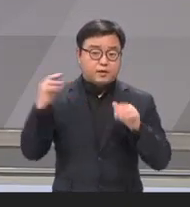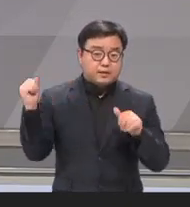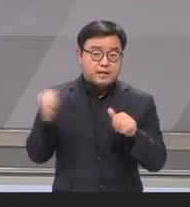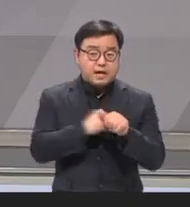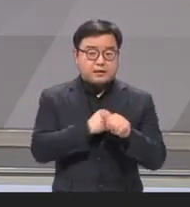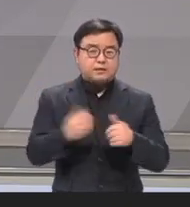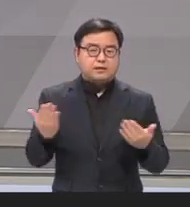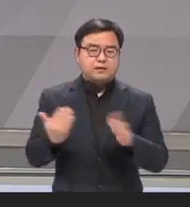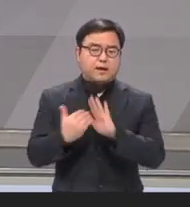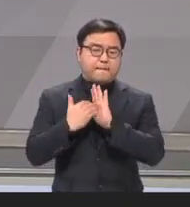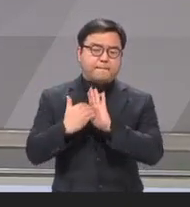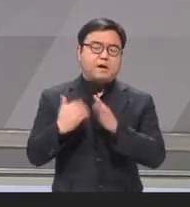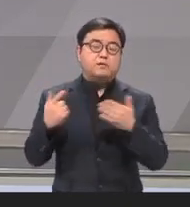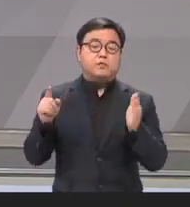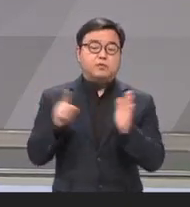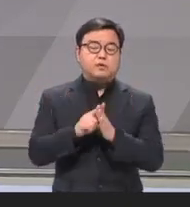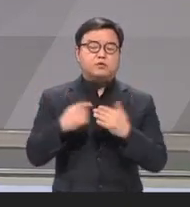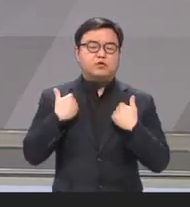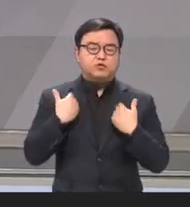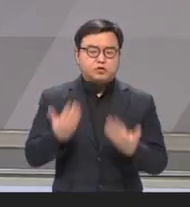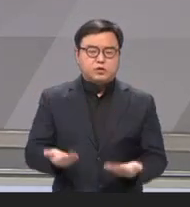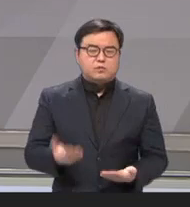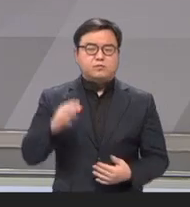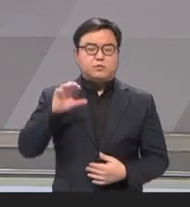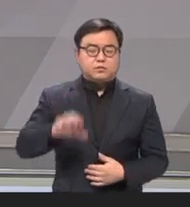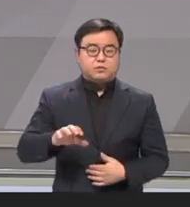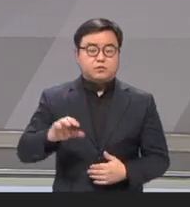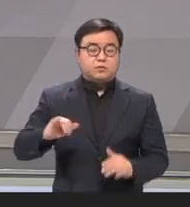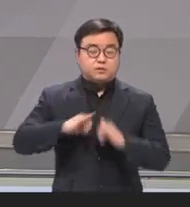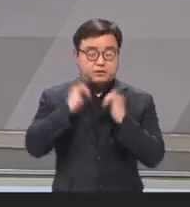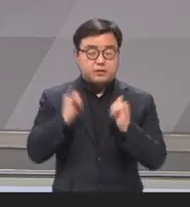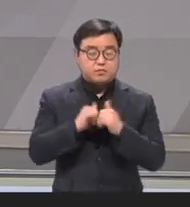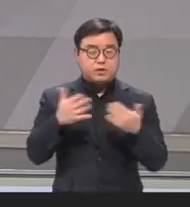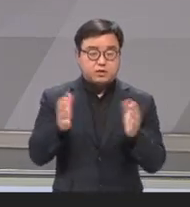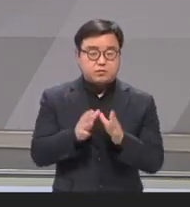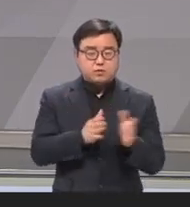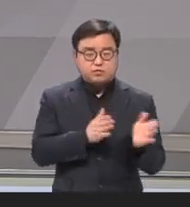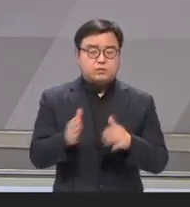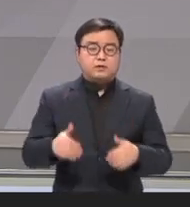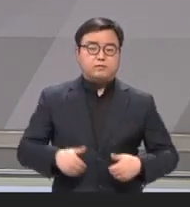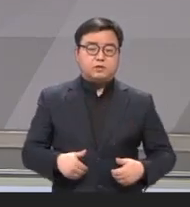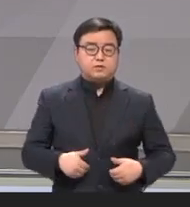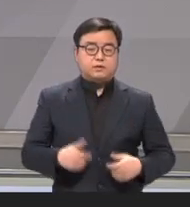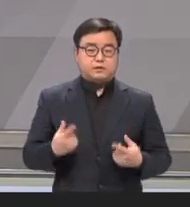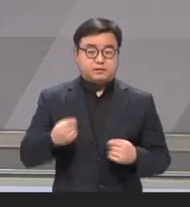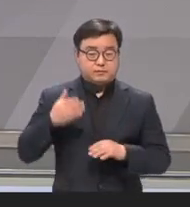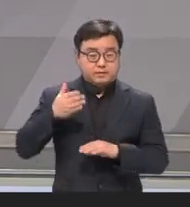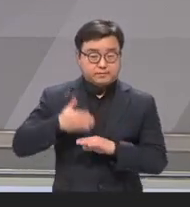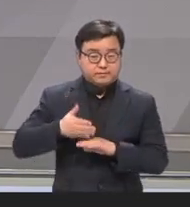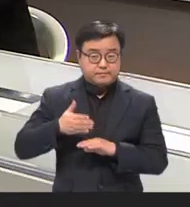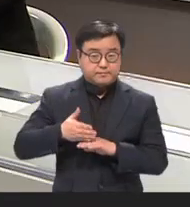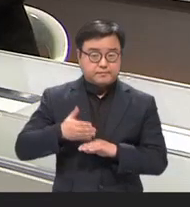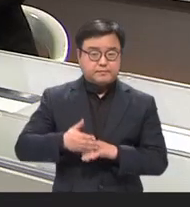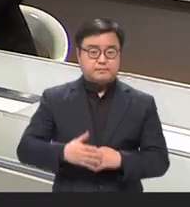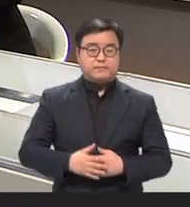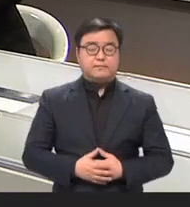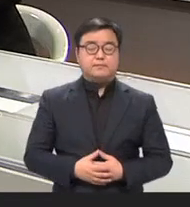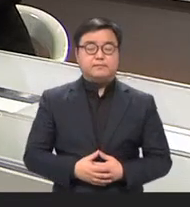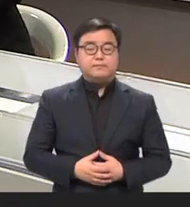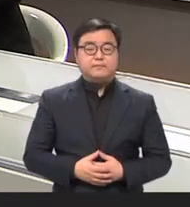방지할 수 있는 쉼터 나좀 사회적 기관에 대한 확충이 절실할 것 같습니다 오늘 말씀 고맙습니다